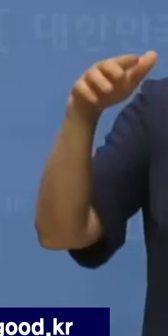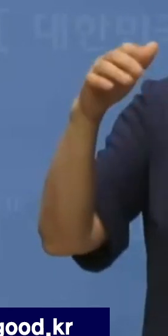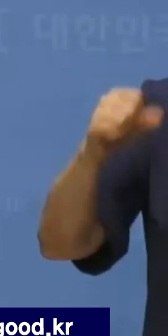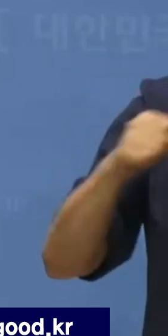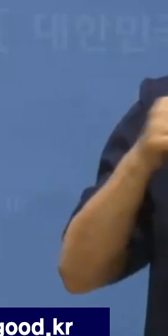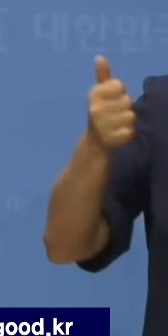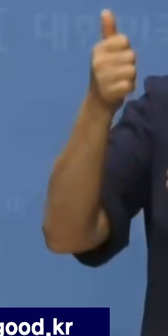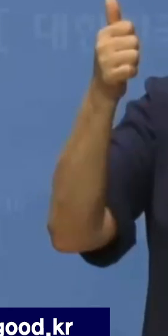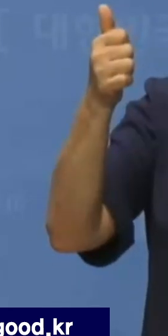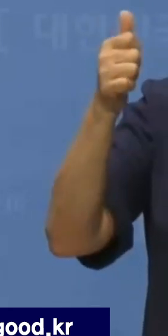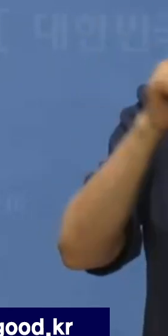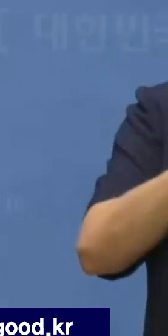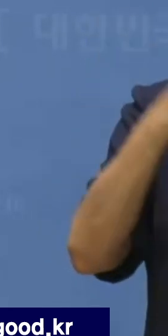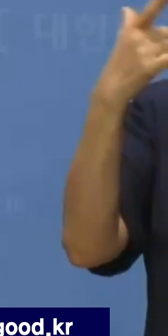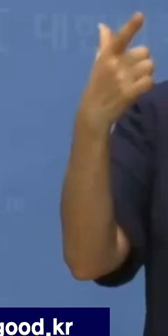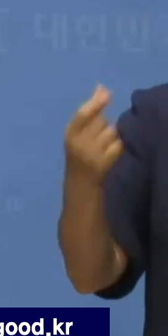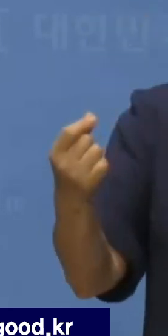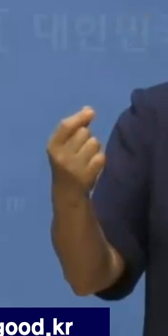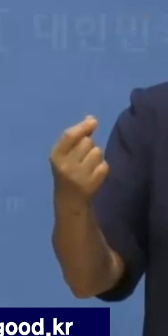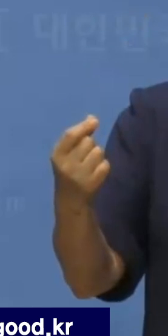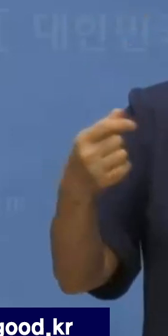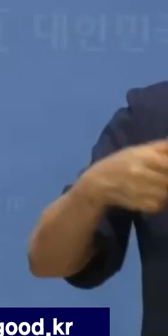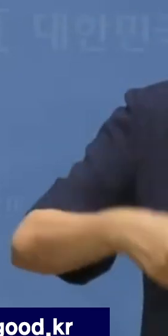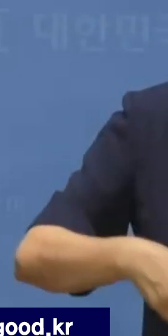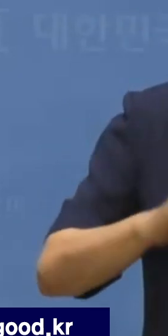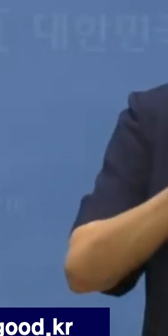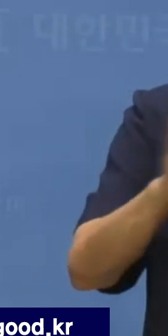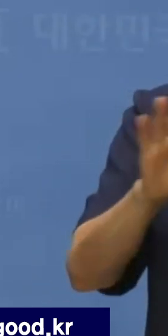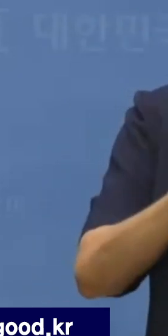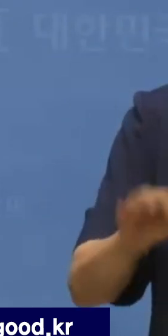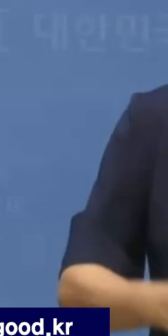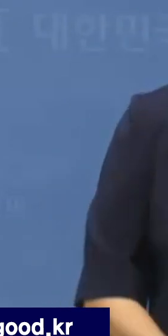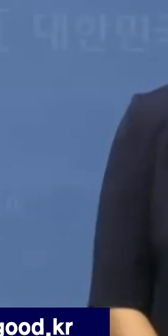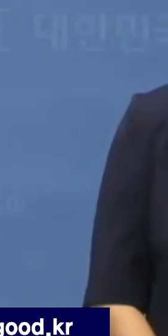학폭에 대해서도 똑같이 적용되었습니까?